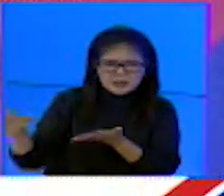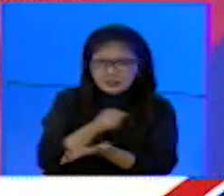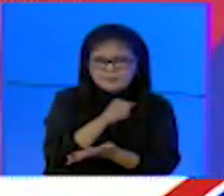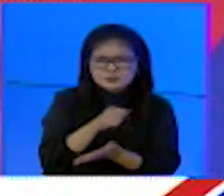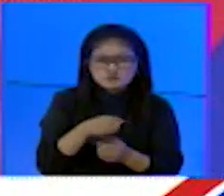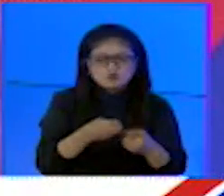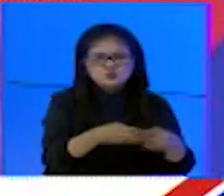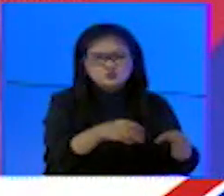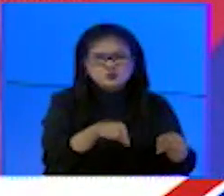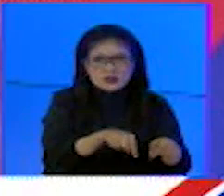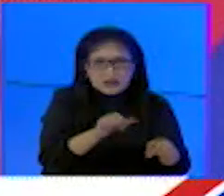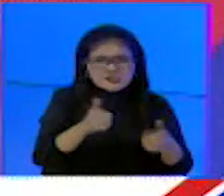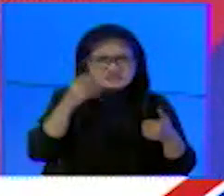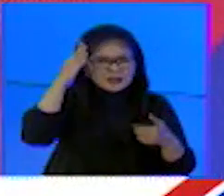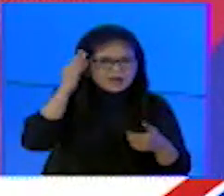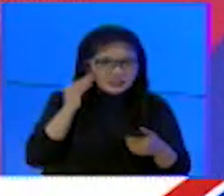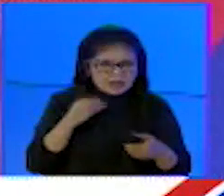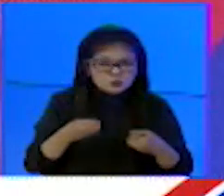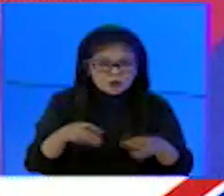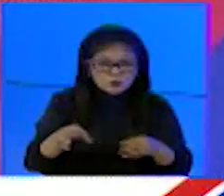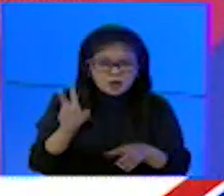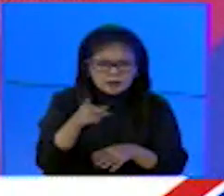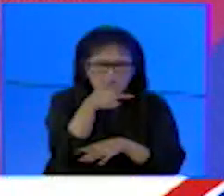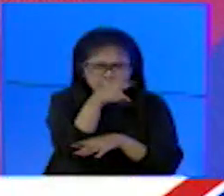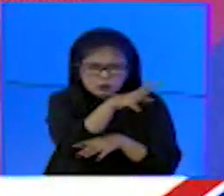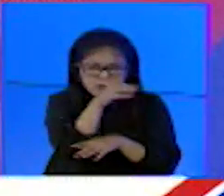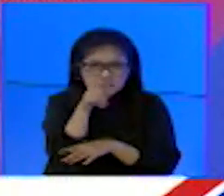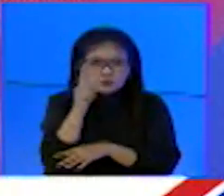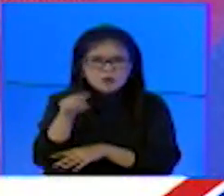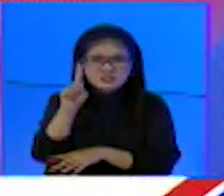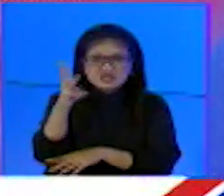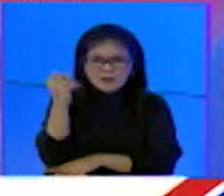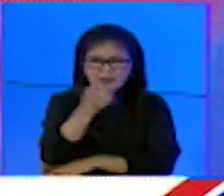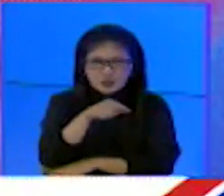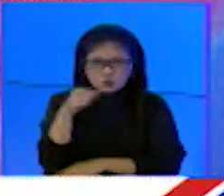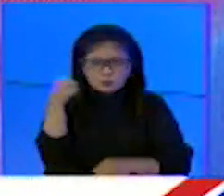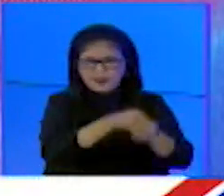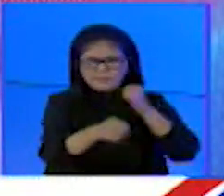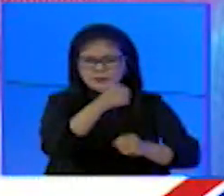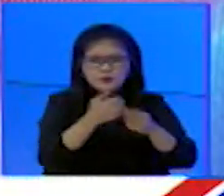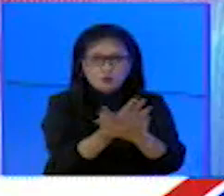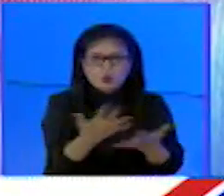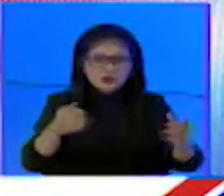menjajakan dagangan. Terekam video amatir, satu dari tiga pelaku yang ditangkap babak belur di amuk massa.